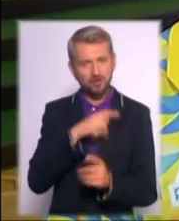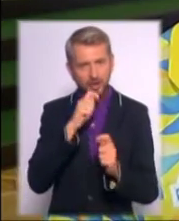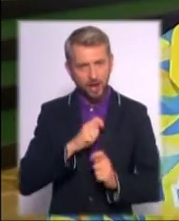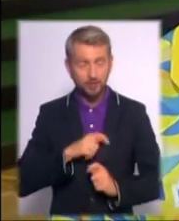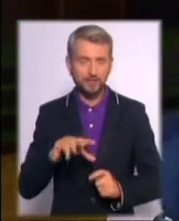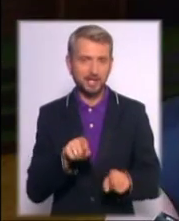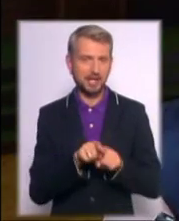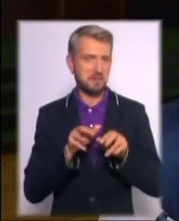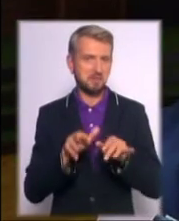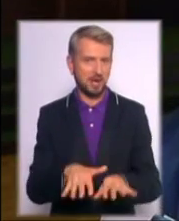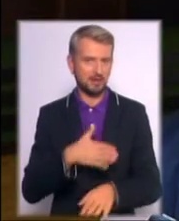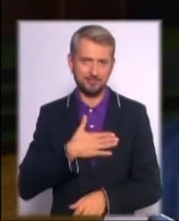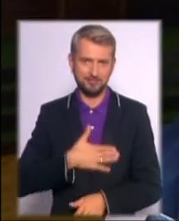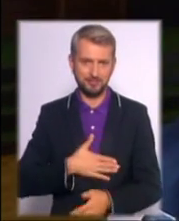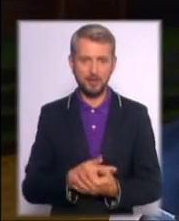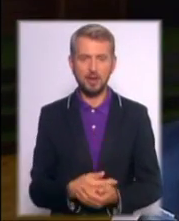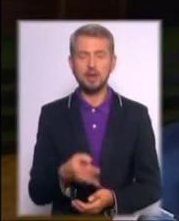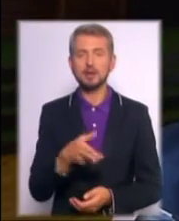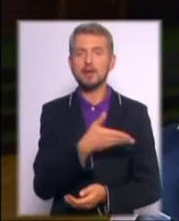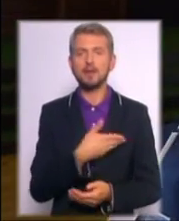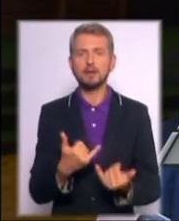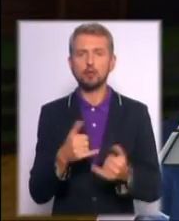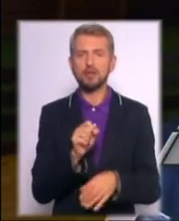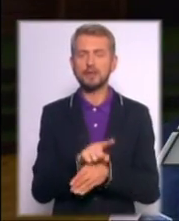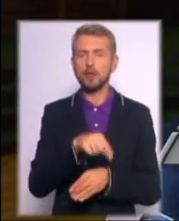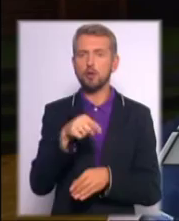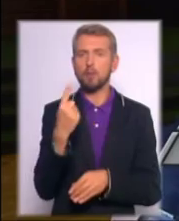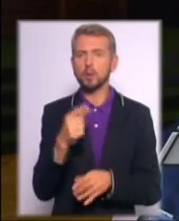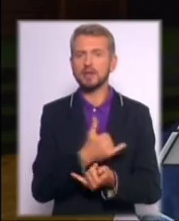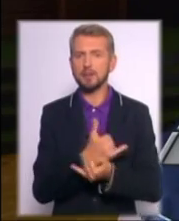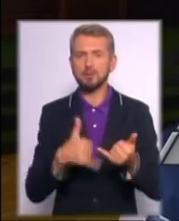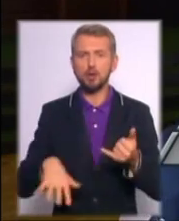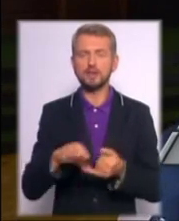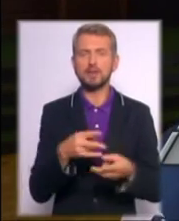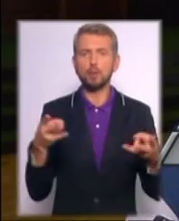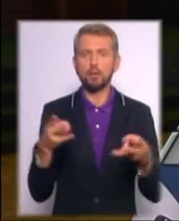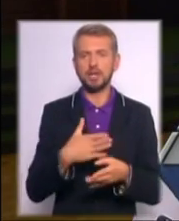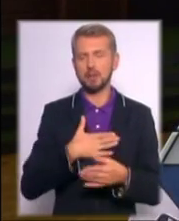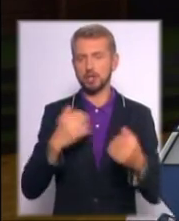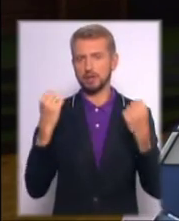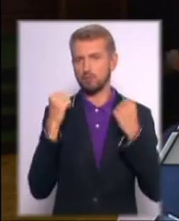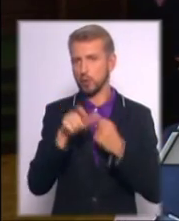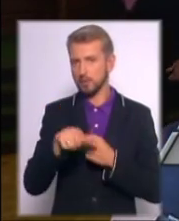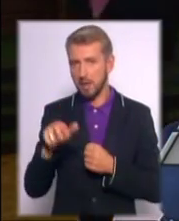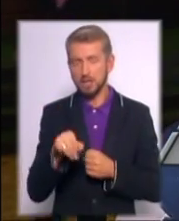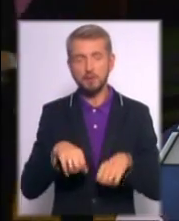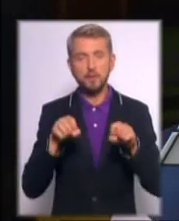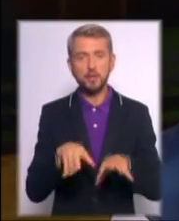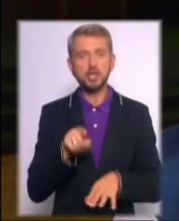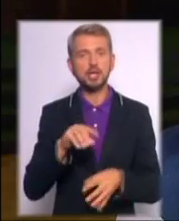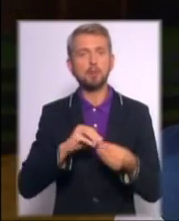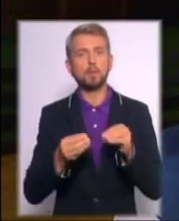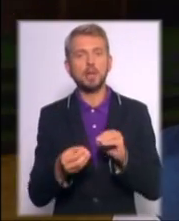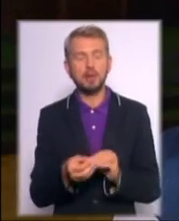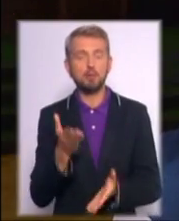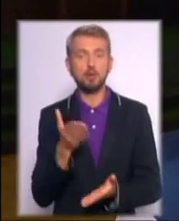мероприятия. Для нас на сьогодні завдання номер один – забезпечити усім необхідним наших спортсменів і вирішити ті проблеми, можливо,